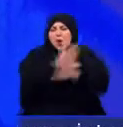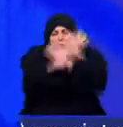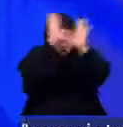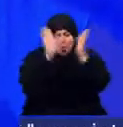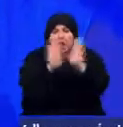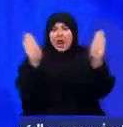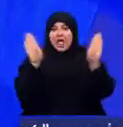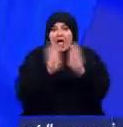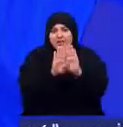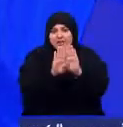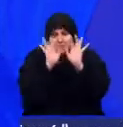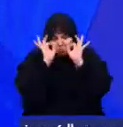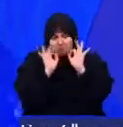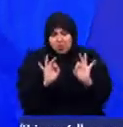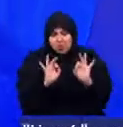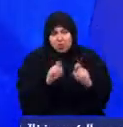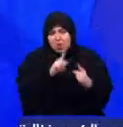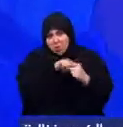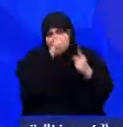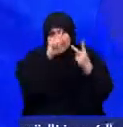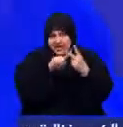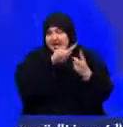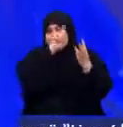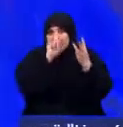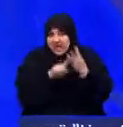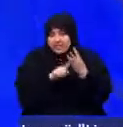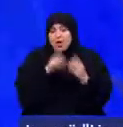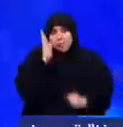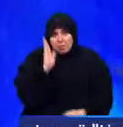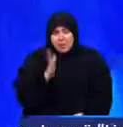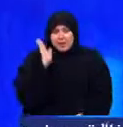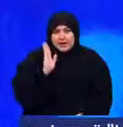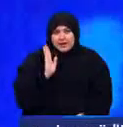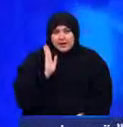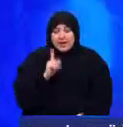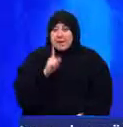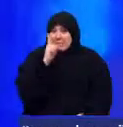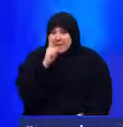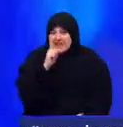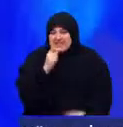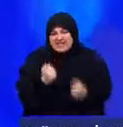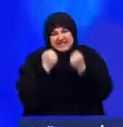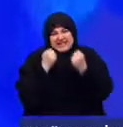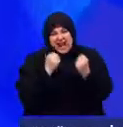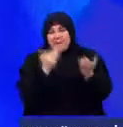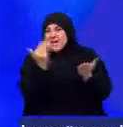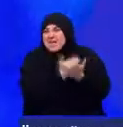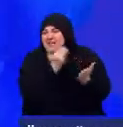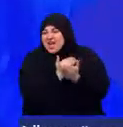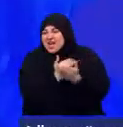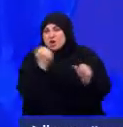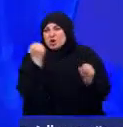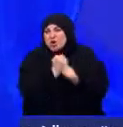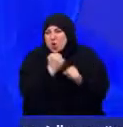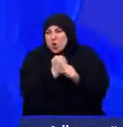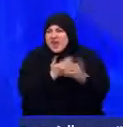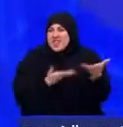أو الإغلاق هذا حل ثالث. حل ثالث ممكن هو صعب اقتصاديا هو غير موجود الآن